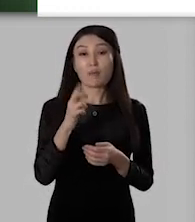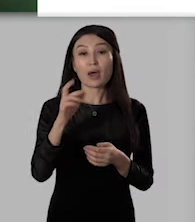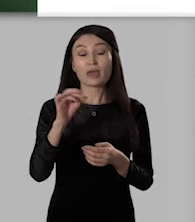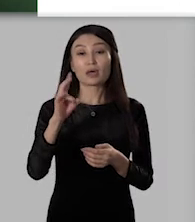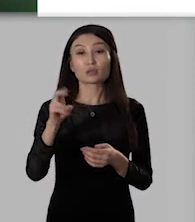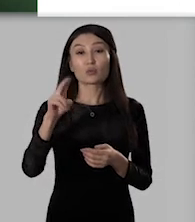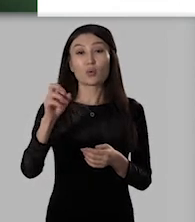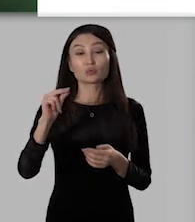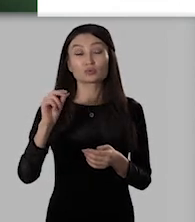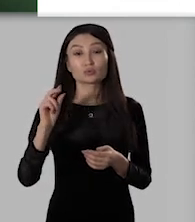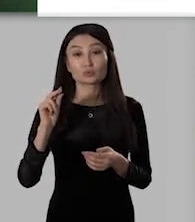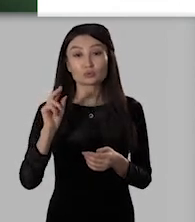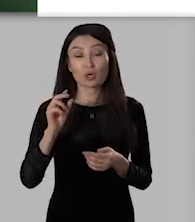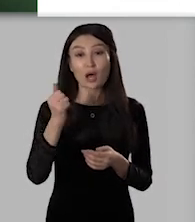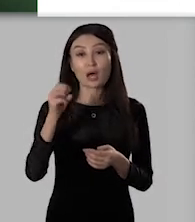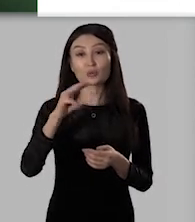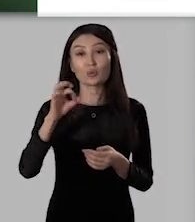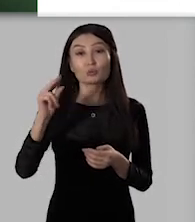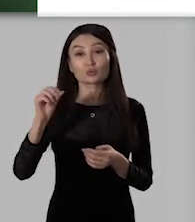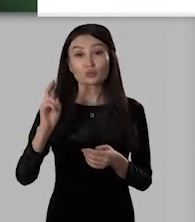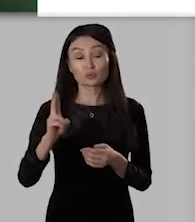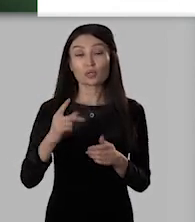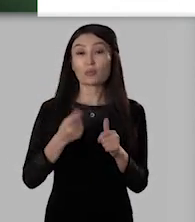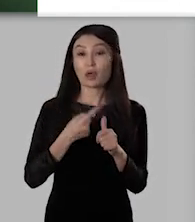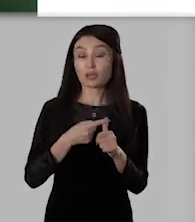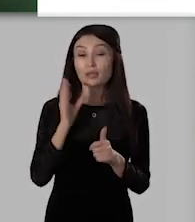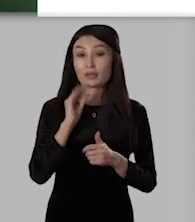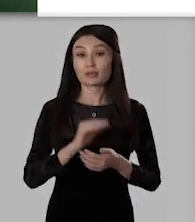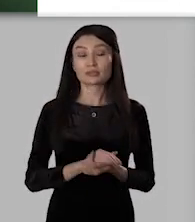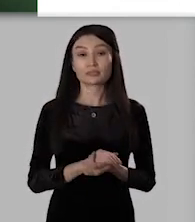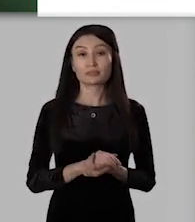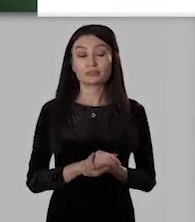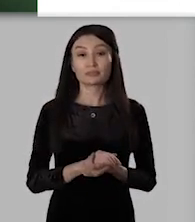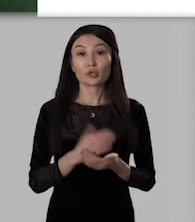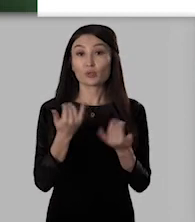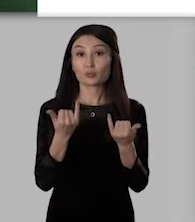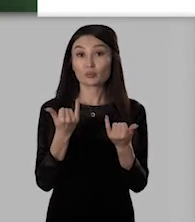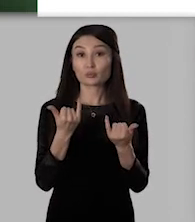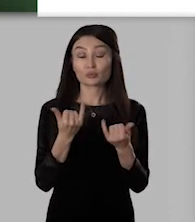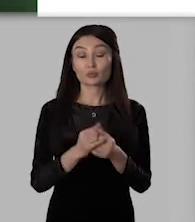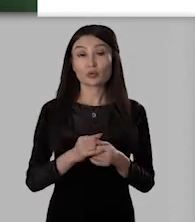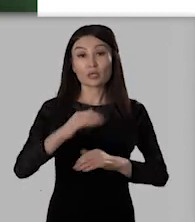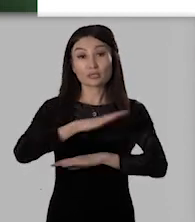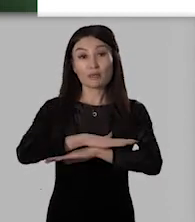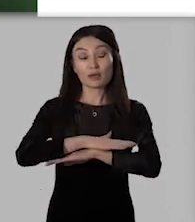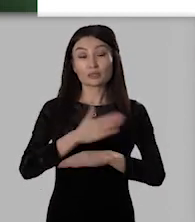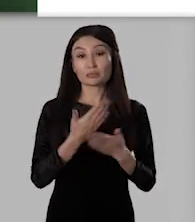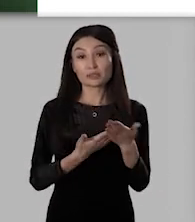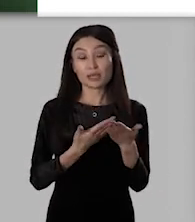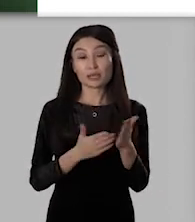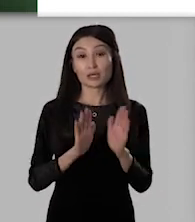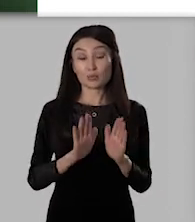атооштук баяндоочу деп атаганбыз. Дагы бир топ мисалдарды карайбыз. Бүгүнкү сабактын мисалдары